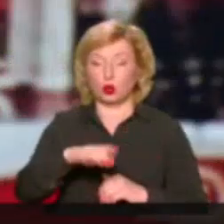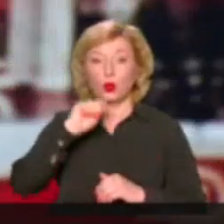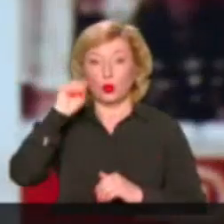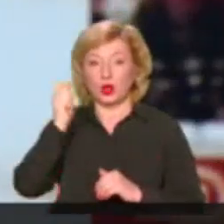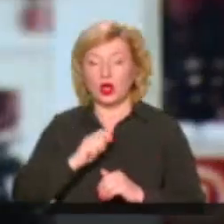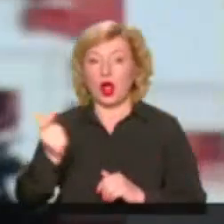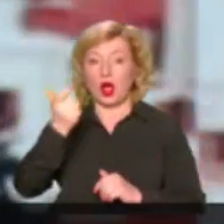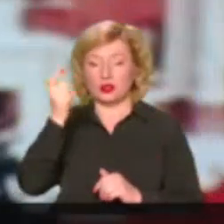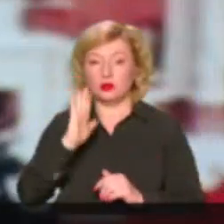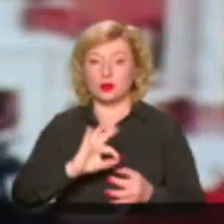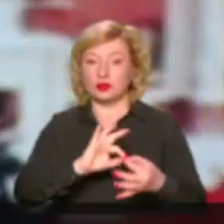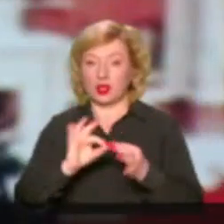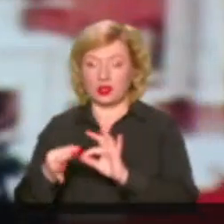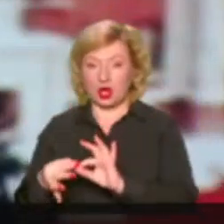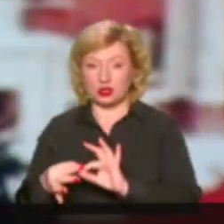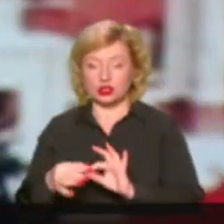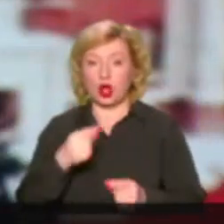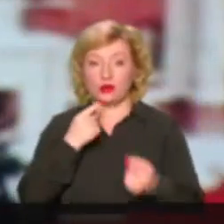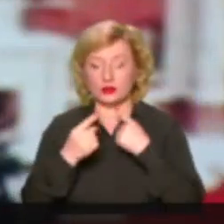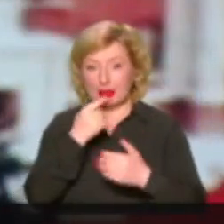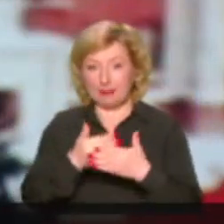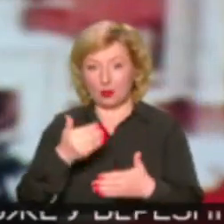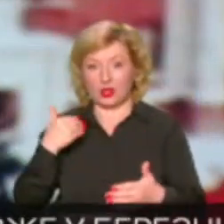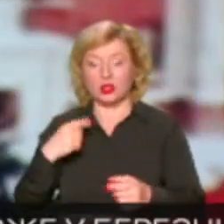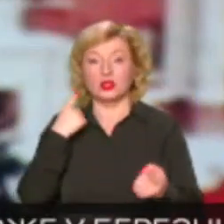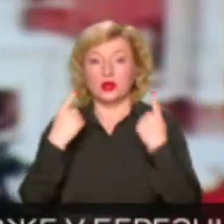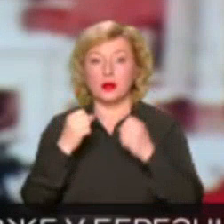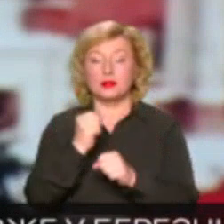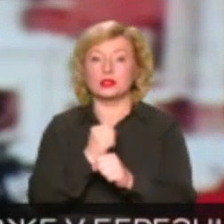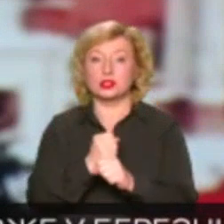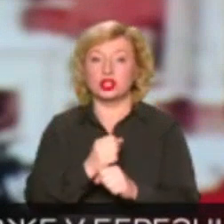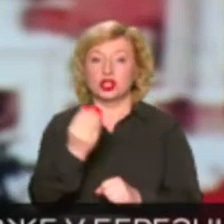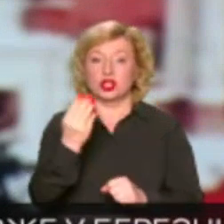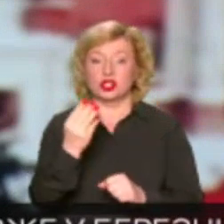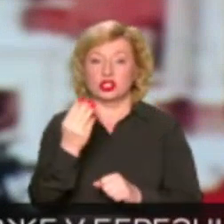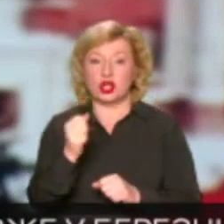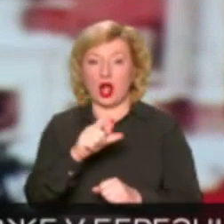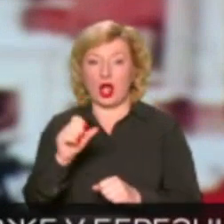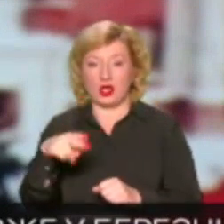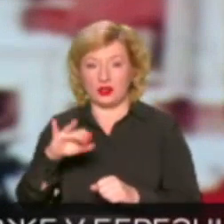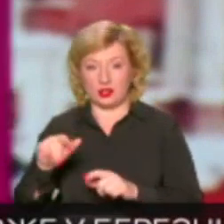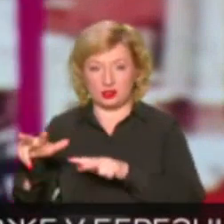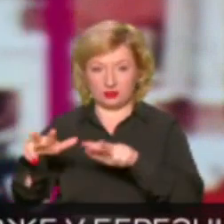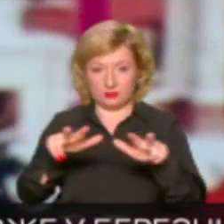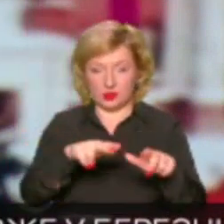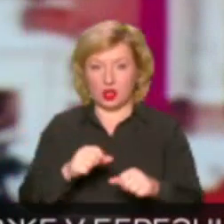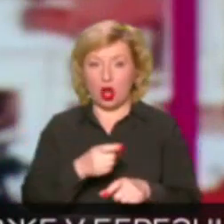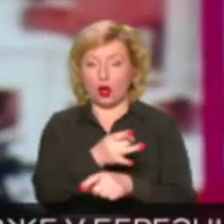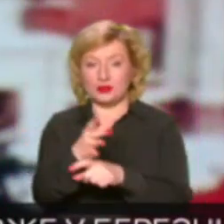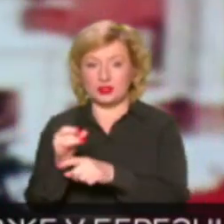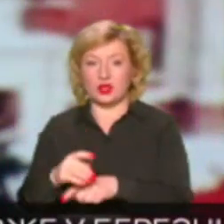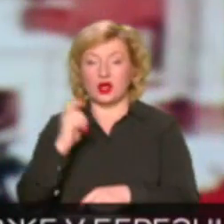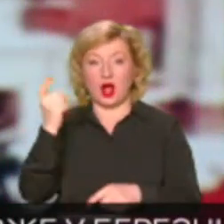Щодо Харкова будемо детальніше говорити, тому що за попередньою інформацією працювали там шахеди і, власне, обстрілювали загарбники